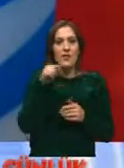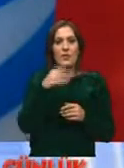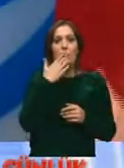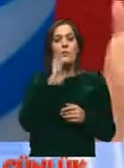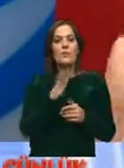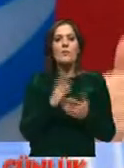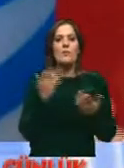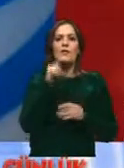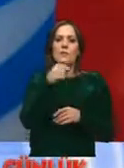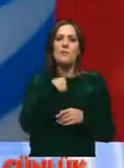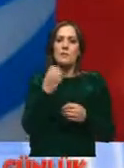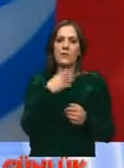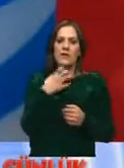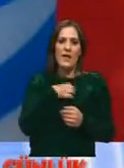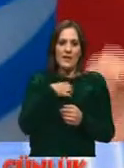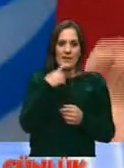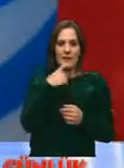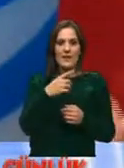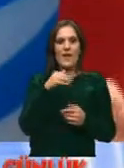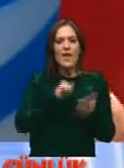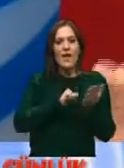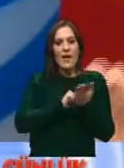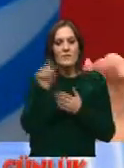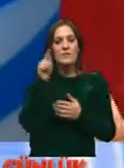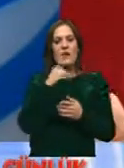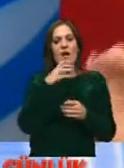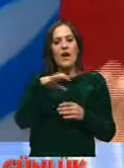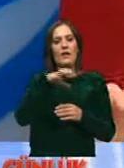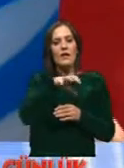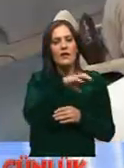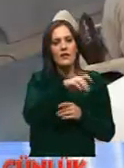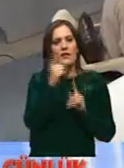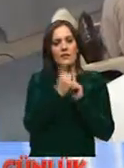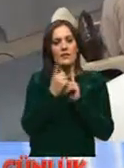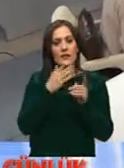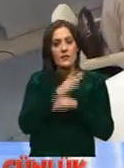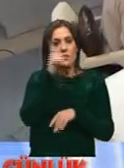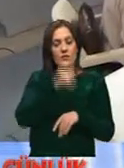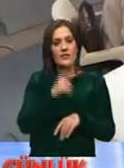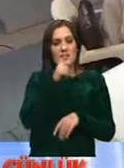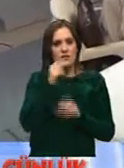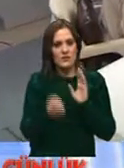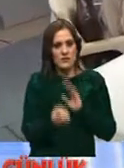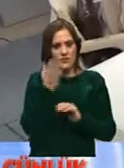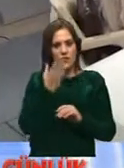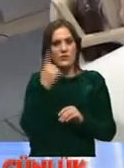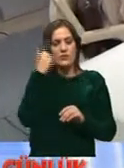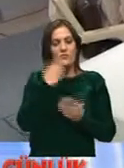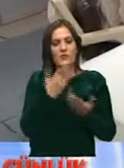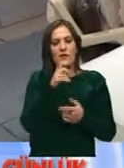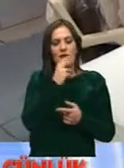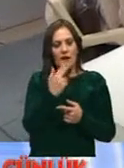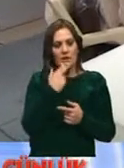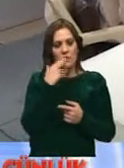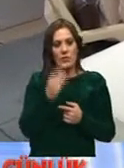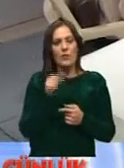yok dedi. Peki sen bana bırak kendini dedi. Ve hepsine ayrı ayrı gerçekten önce ses çıkarttırdı. Çünkü zaten kadın